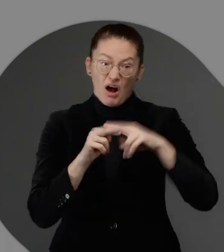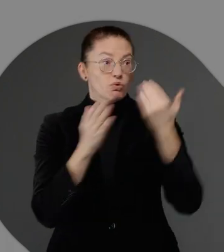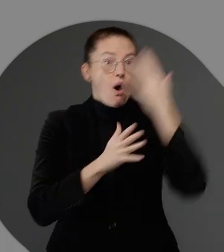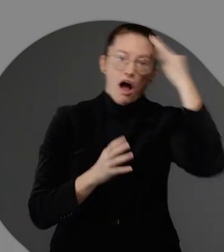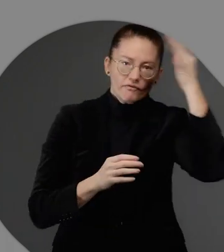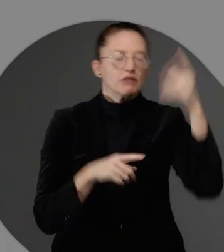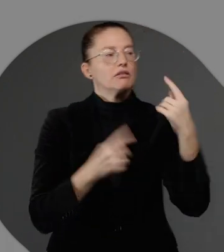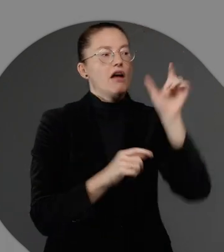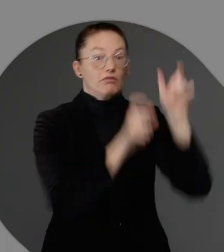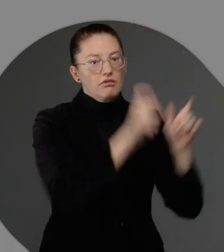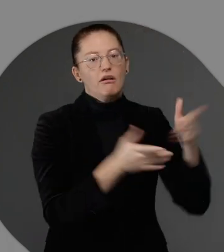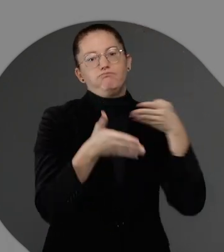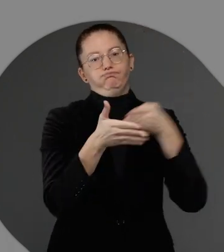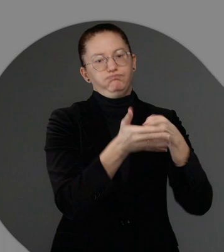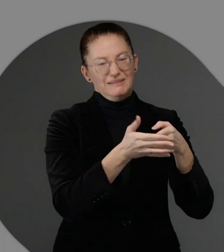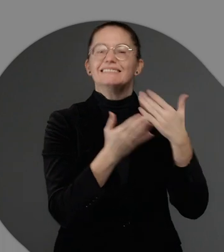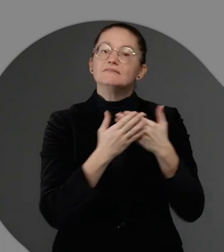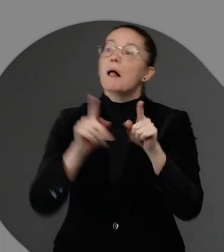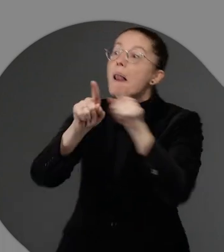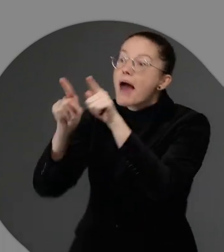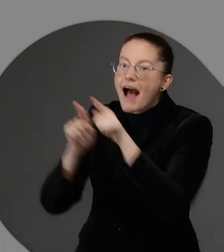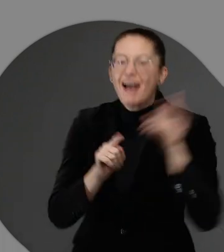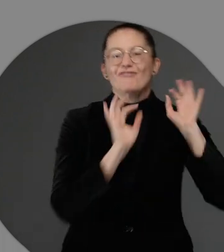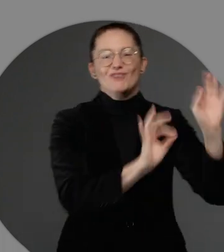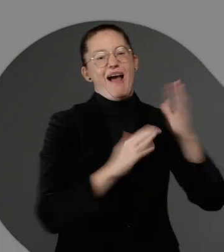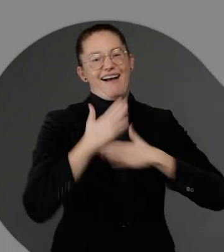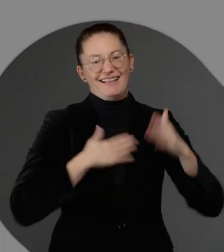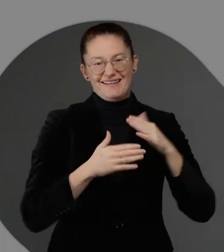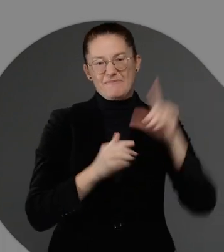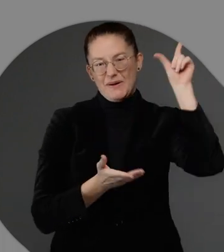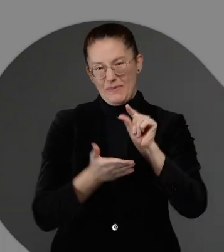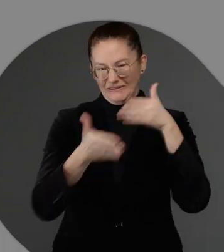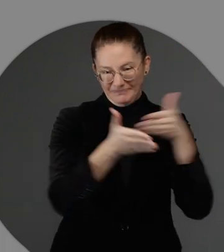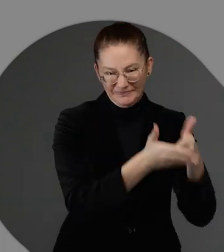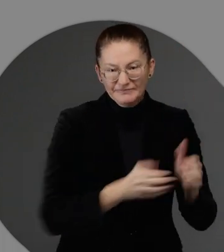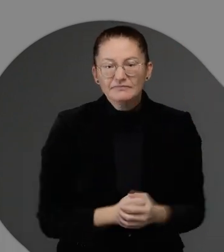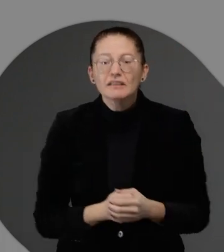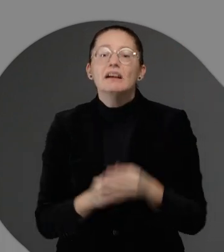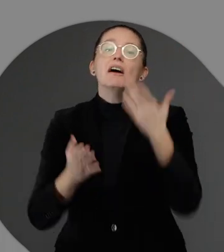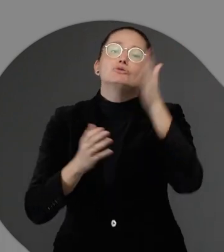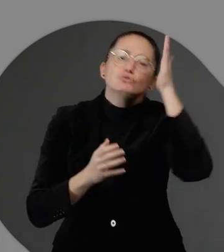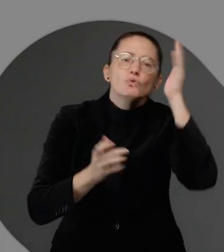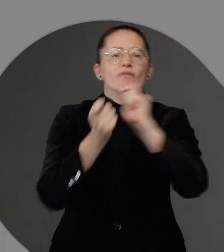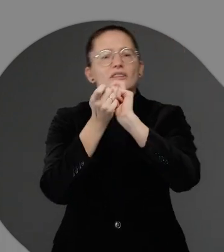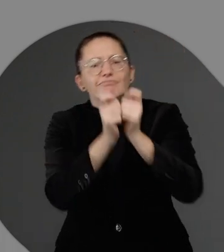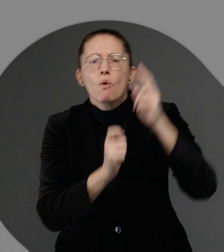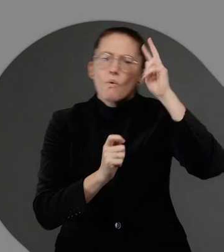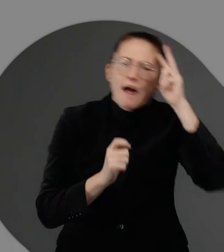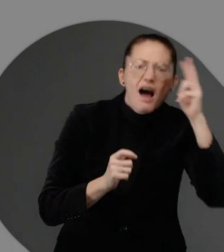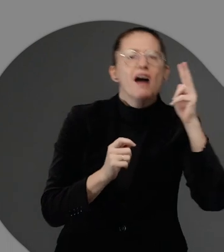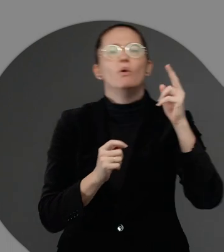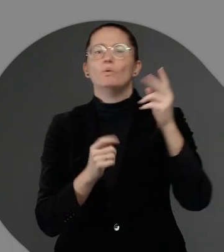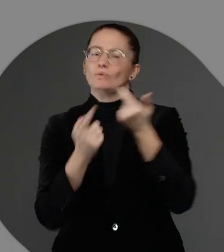gut funktioniert, ist sehr gering. Damit auch zukünftige Änderungen von Ihren Überlegungen profitieren, sollten Sie diese